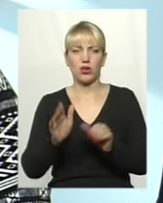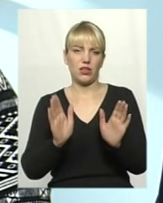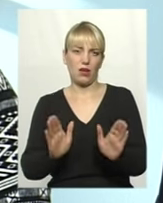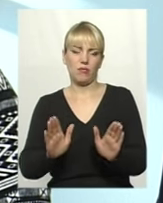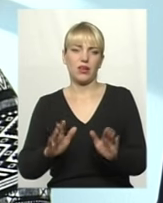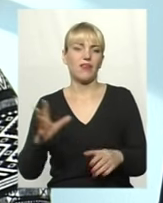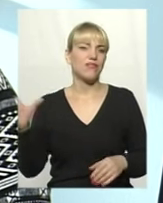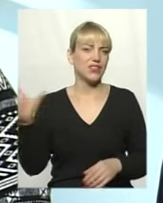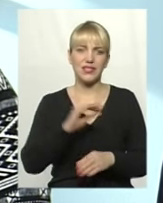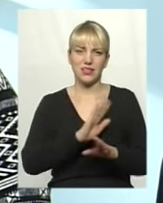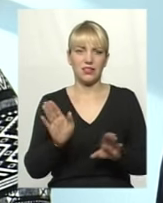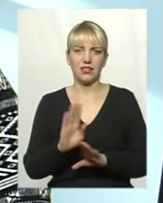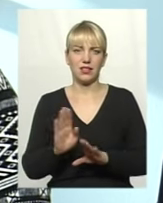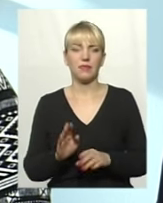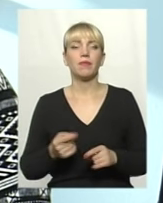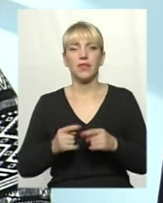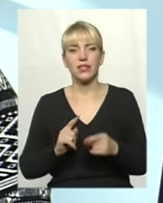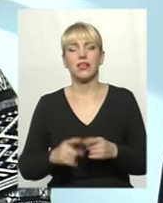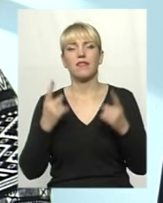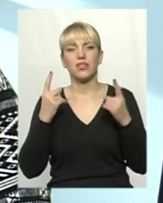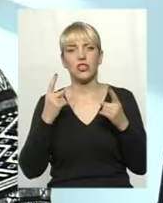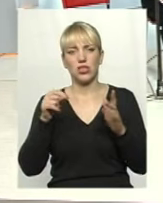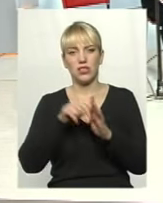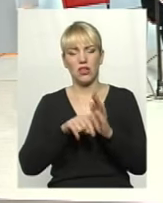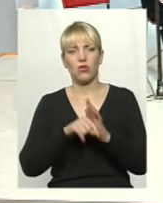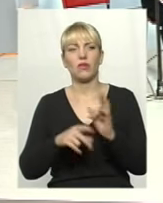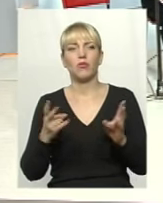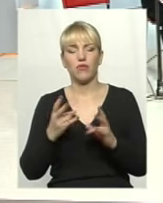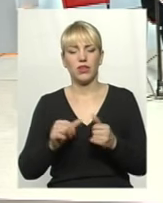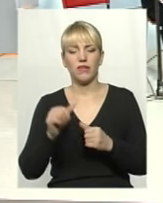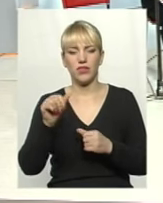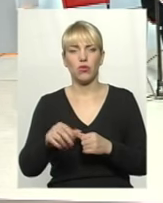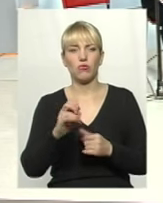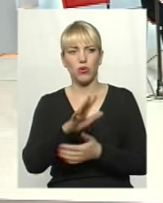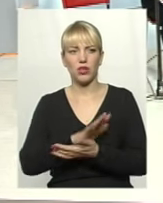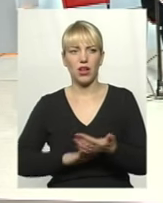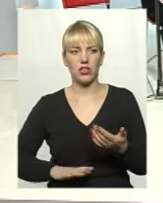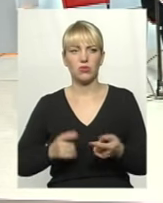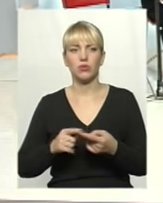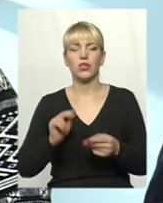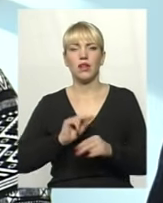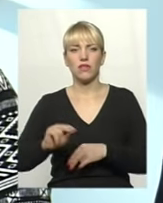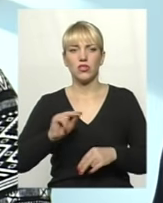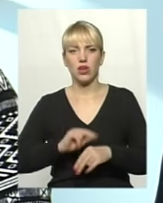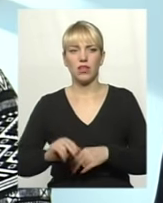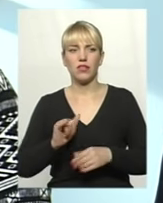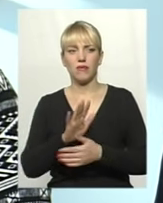обійняти. Тому тут величезна роль має відводитись в подальшому навчанні, в подальшому